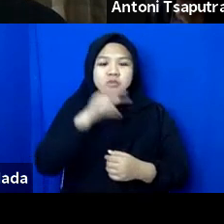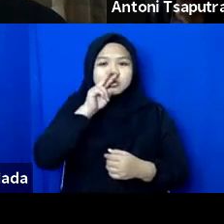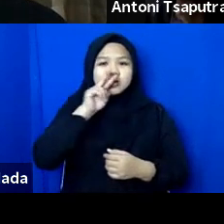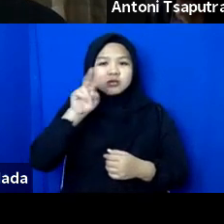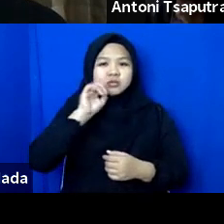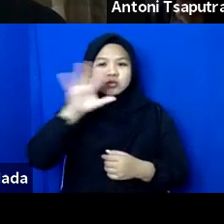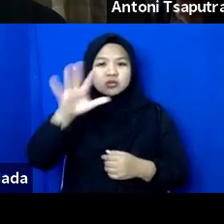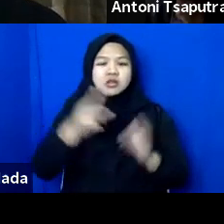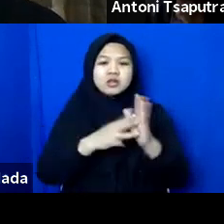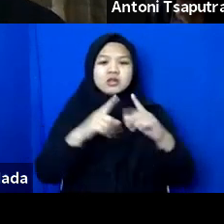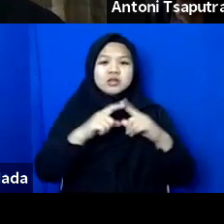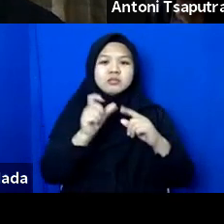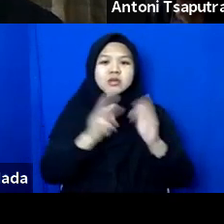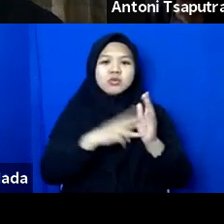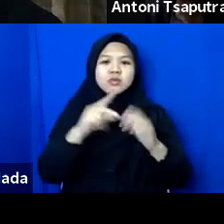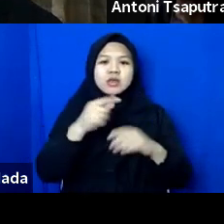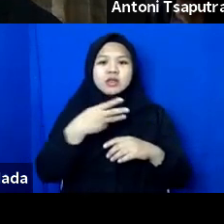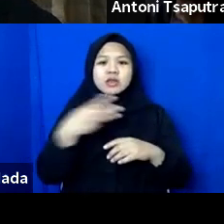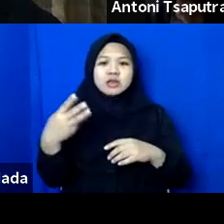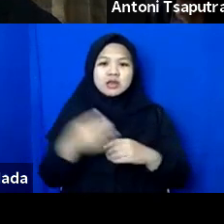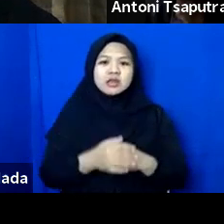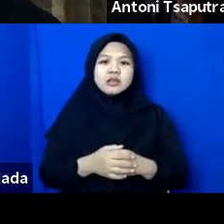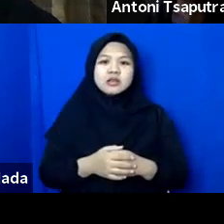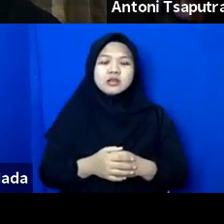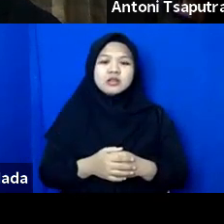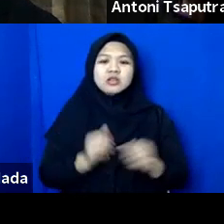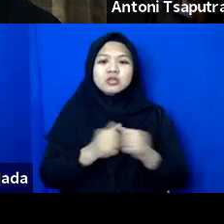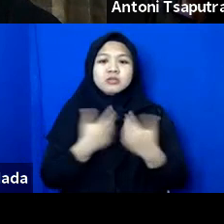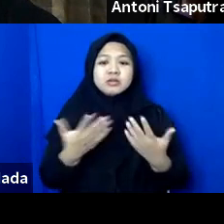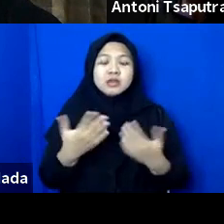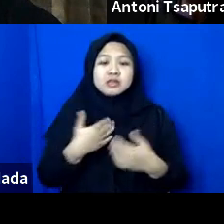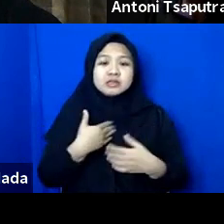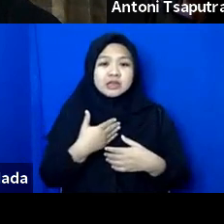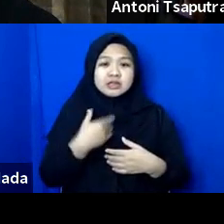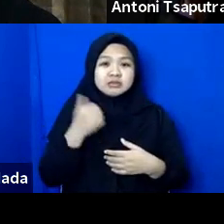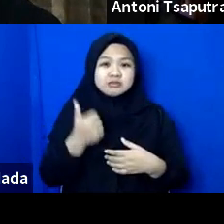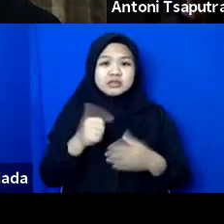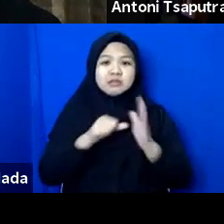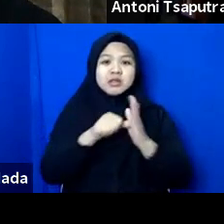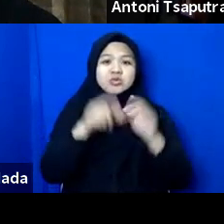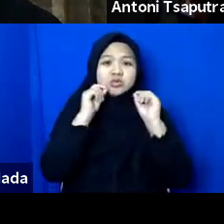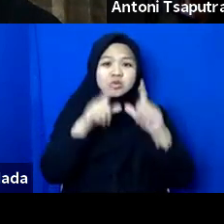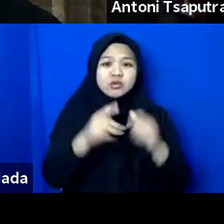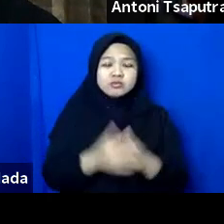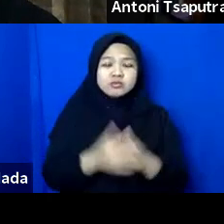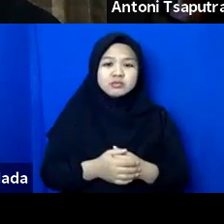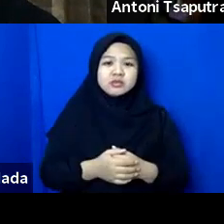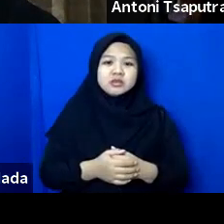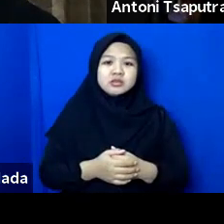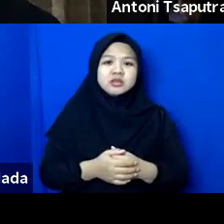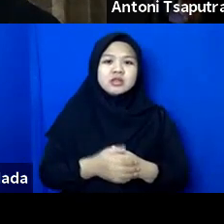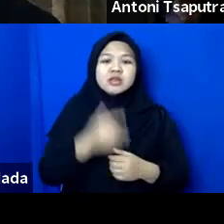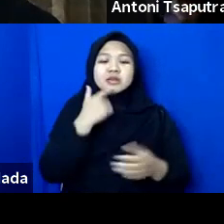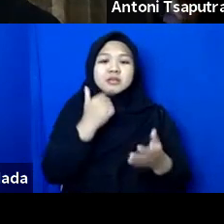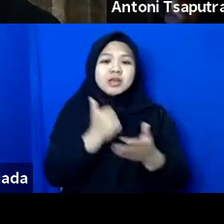di Maumere seperti itu terus Ayah Bagaimana ya saya saya bisa bantu jawab mungkin Ah lebih